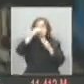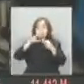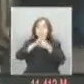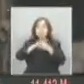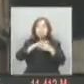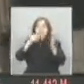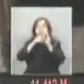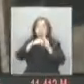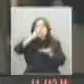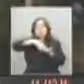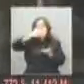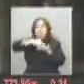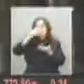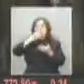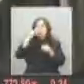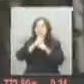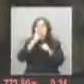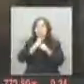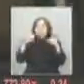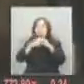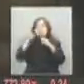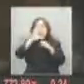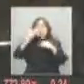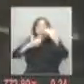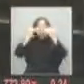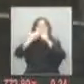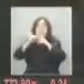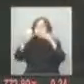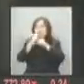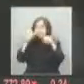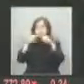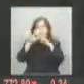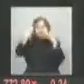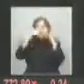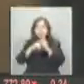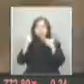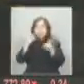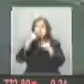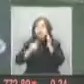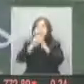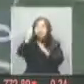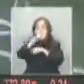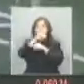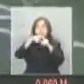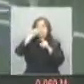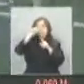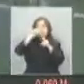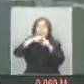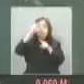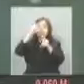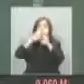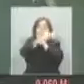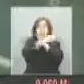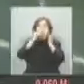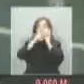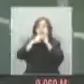วนะคะก็คือไม่ทำทีม ไม่ทำกิจกรมใดๆทั้งสิ้นนะคะก็เริ่มตงแต่วัท 11 มนาคมที่ผ่านมาแล้เนจากทง 2